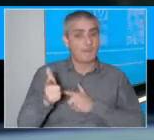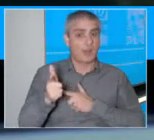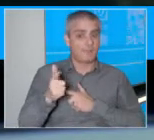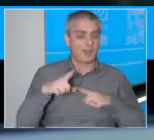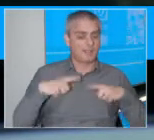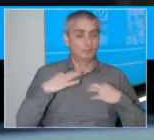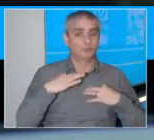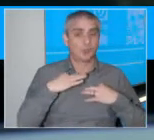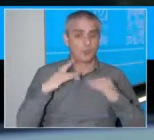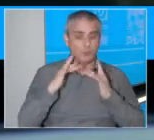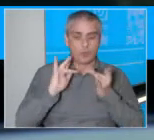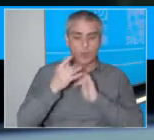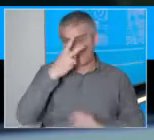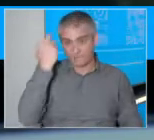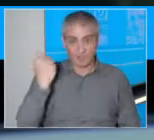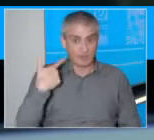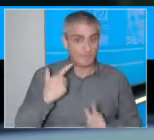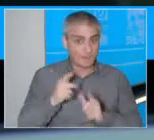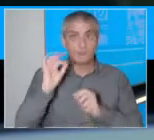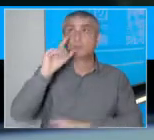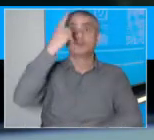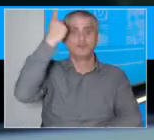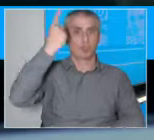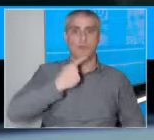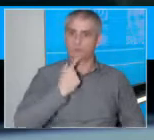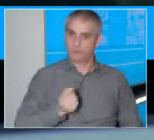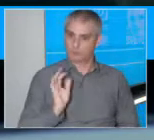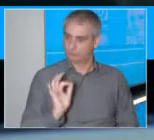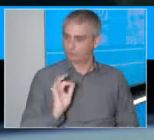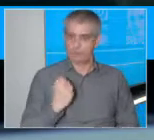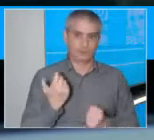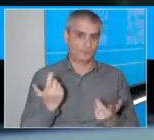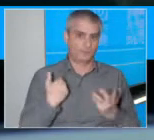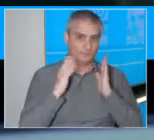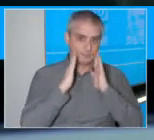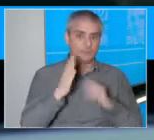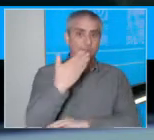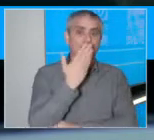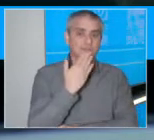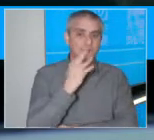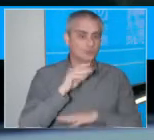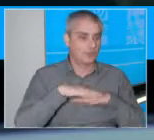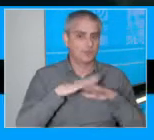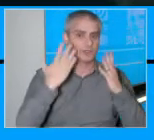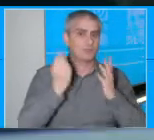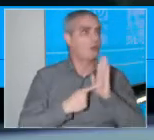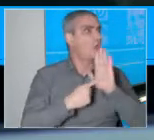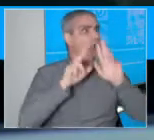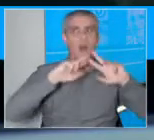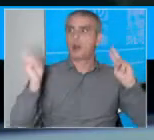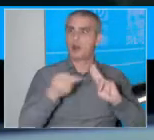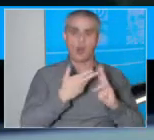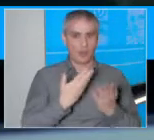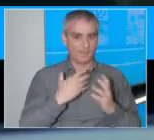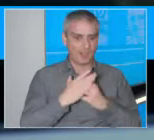מלחמת הקיום שלנו מול האויב הערבי, תהיה מלחמה שהיא לשם שמיים, קרי, כדי לגרום, אנחנו הרי מאמינים שמדינת ישראל יש לה תפקיד גדול להיות אור לגויים, עם ישראל,